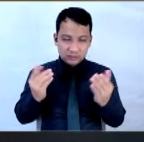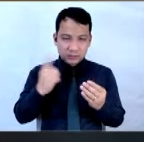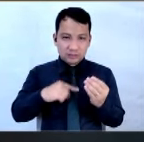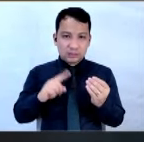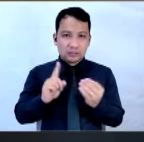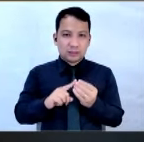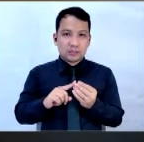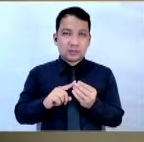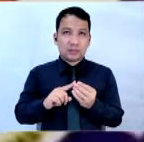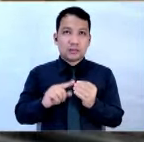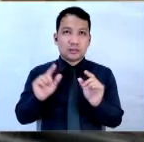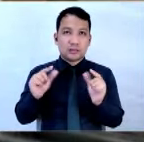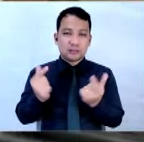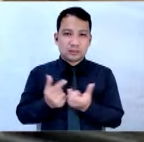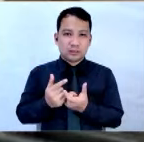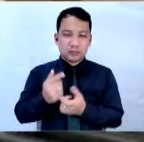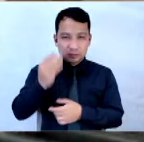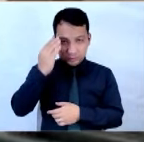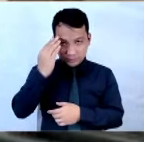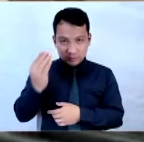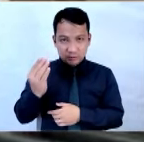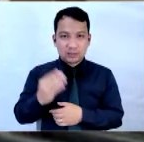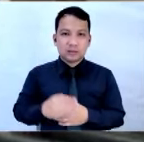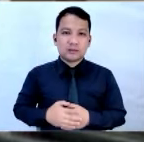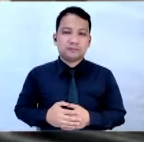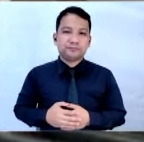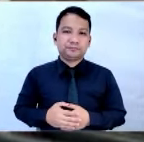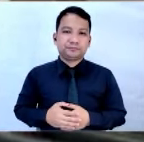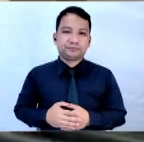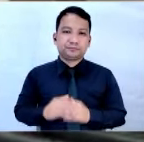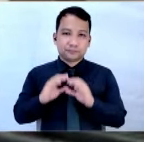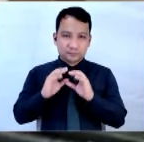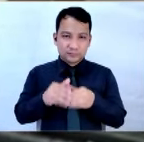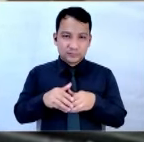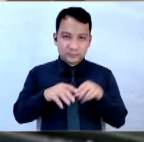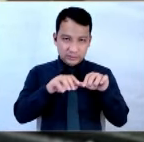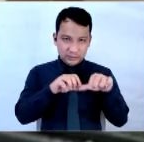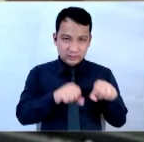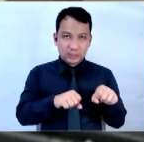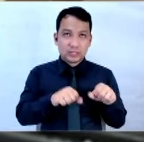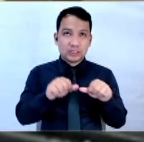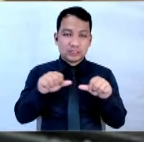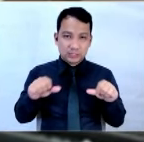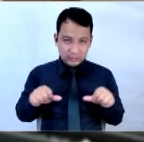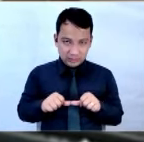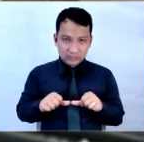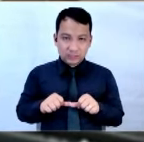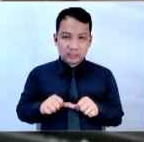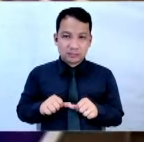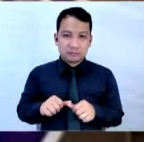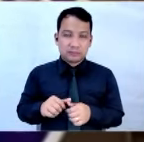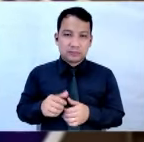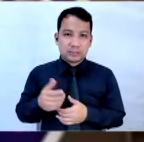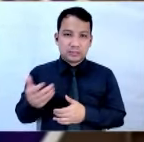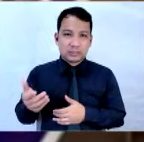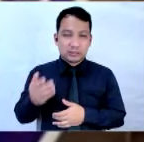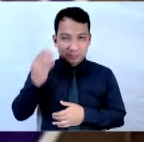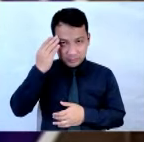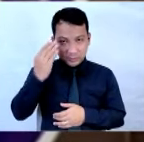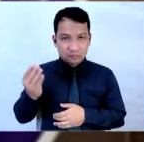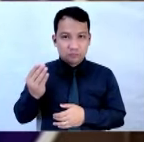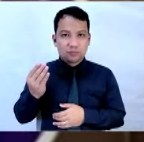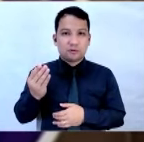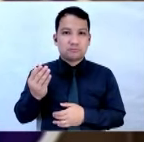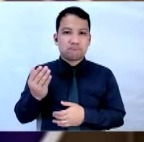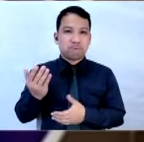sa Bulacan. Itong grupong ito ay nang holdup din sa area ng Bulacan. At doon nga